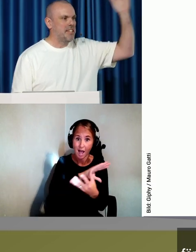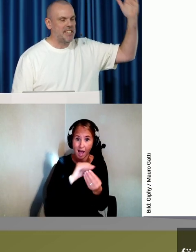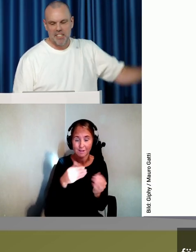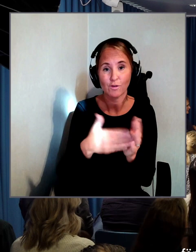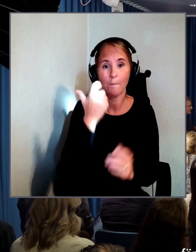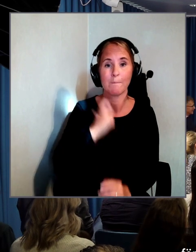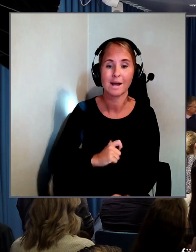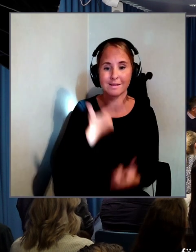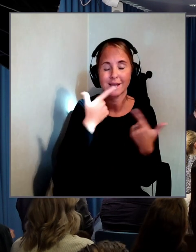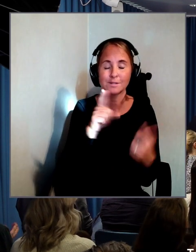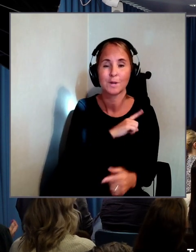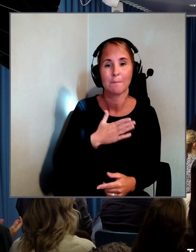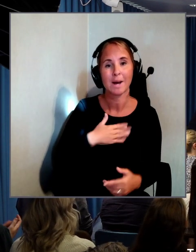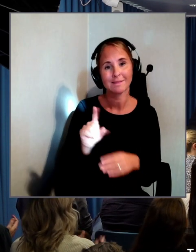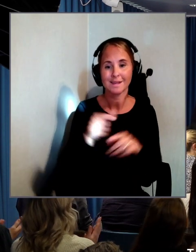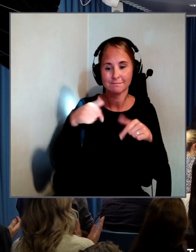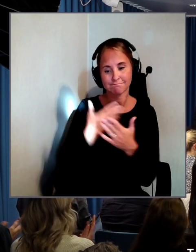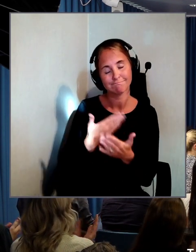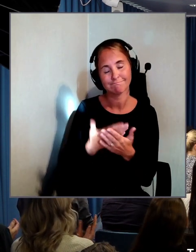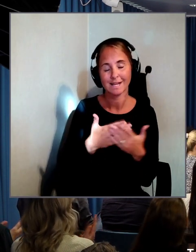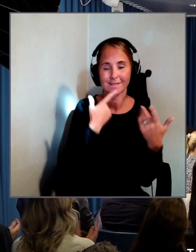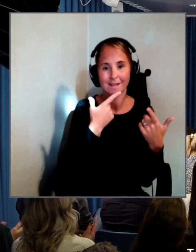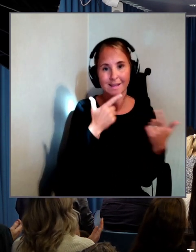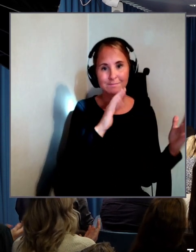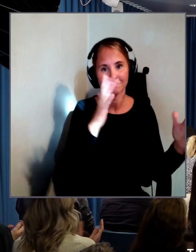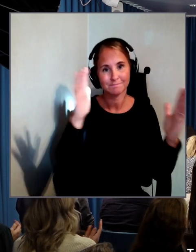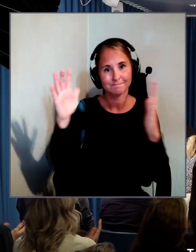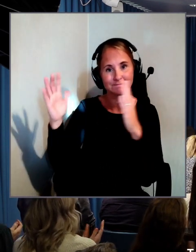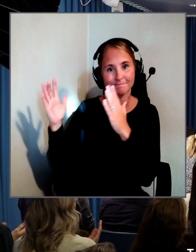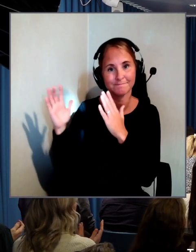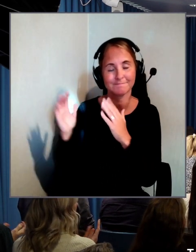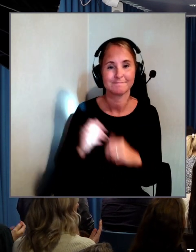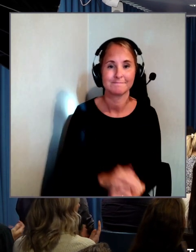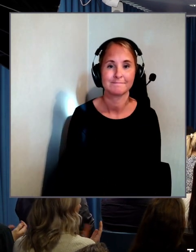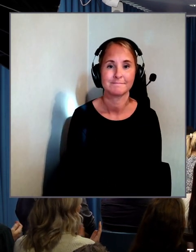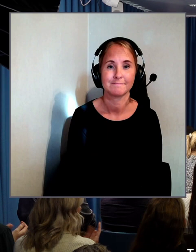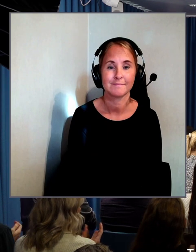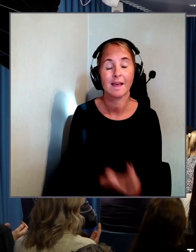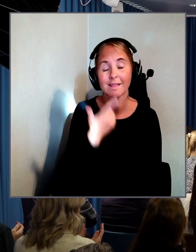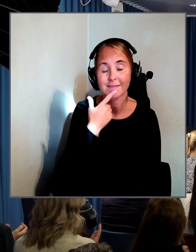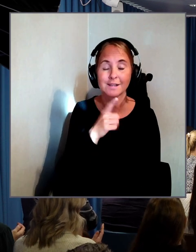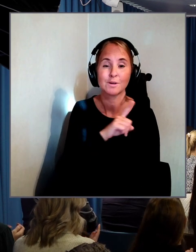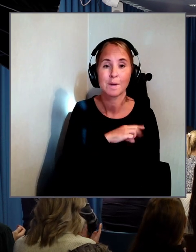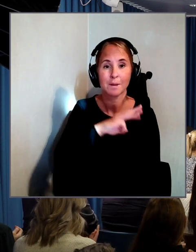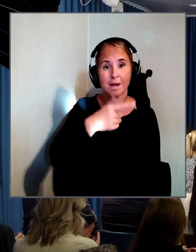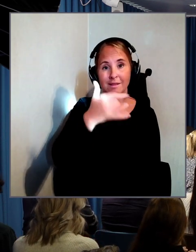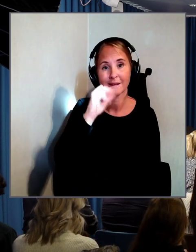mycket för den här tiden som jag fick tack t Tack så jättemycket